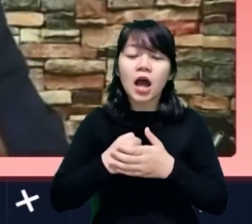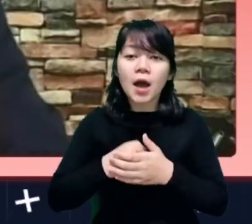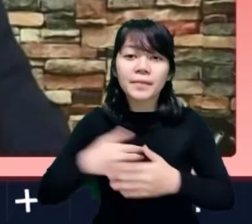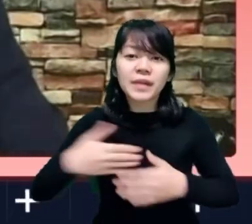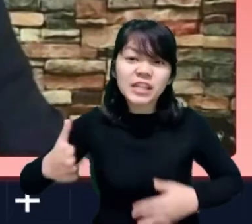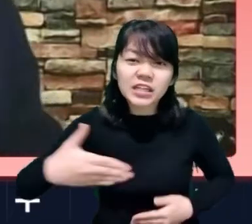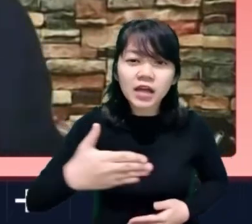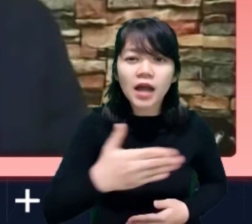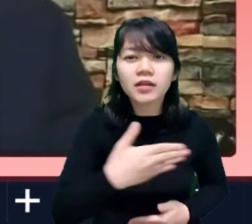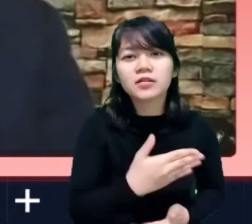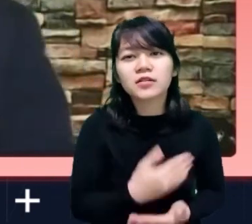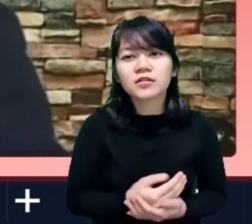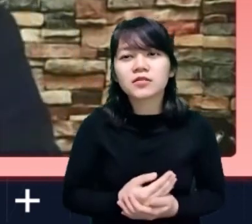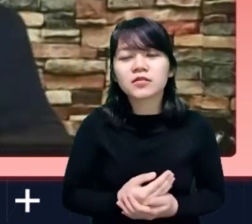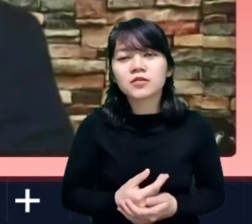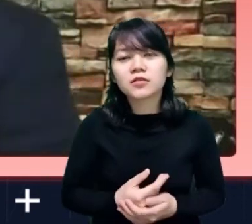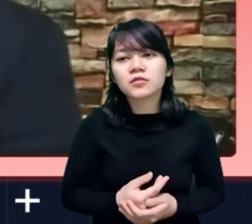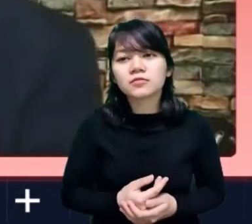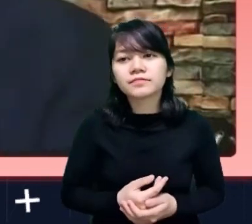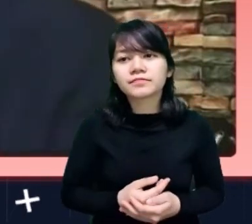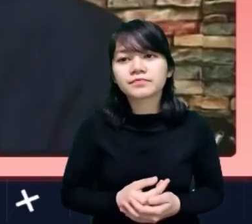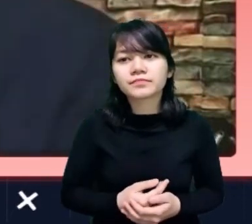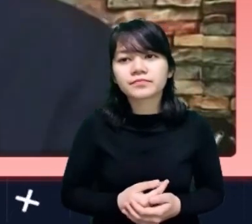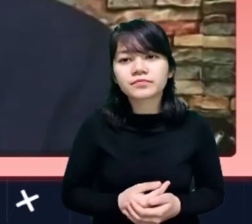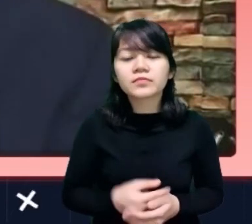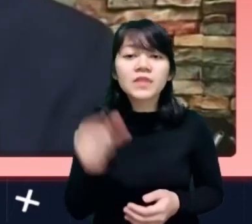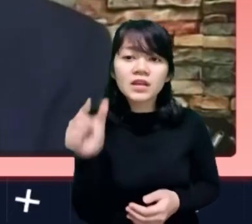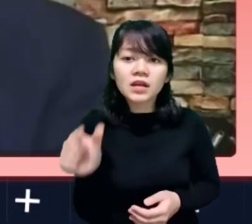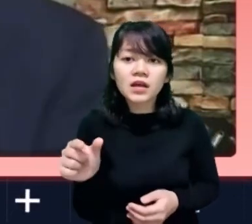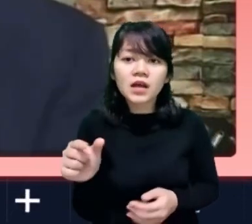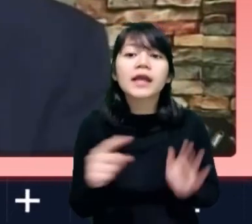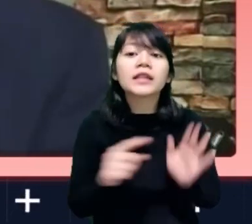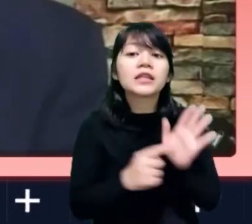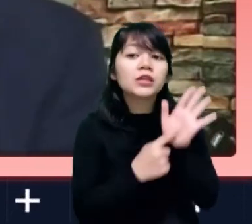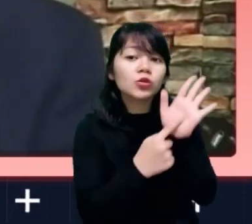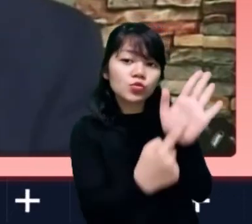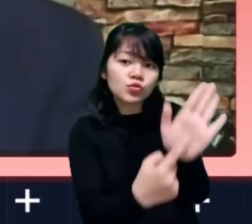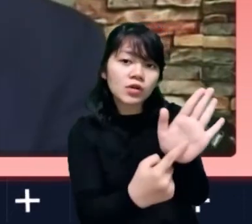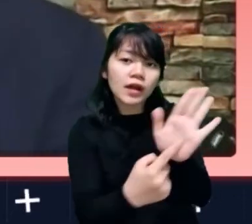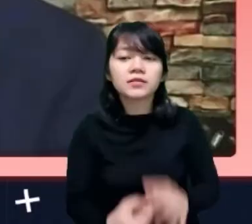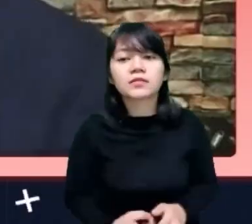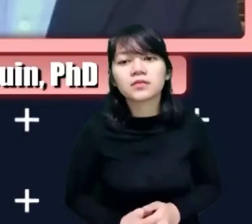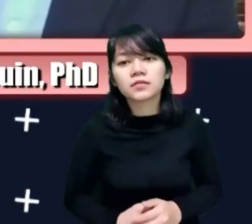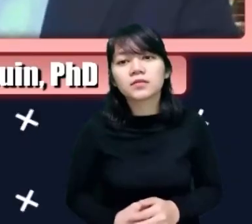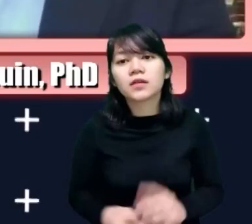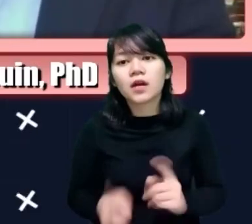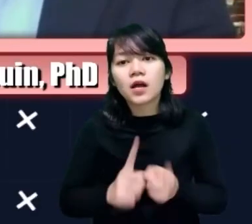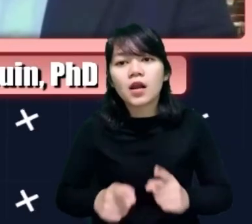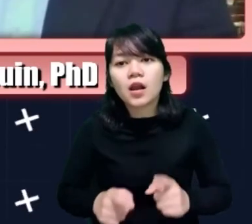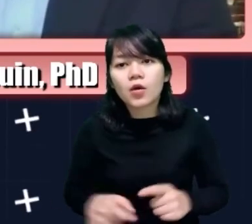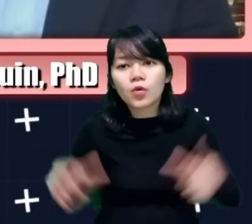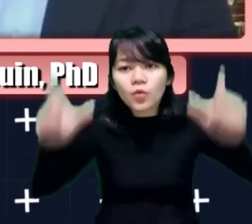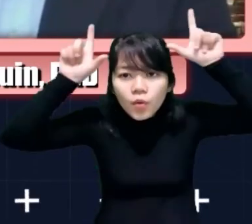ayat ini ada petunjuk bahwa kalau lembu, kambing, domba itu